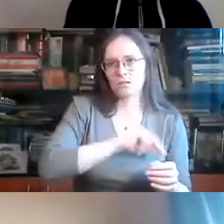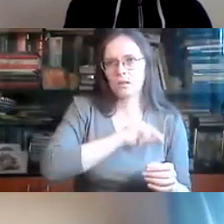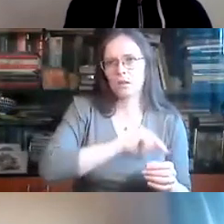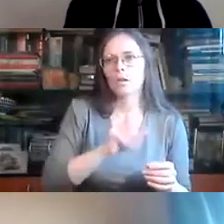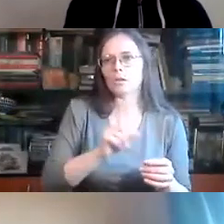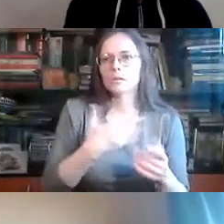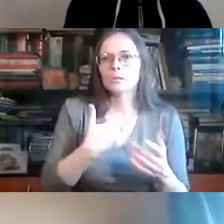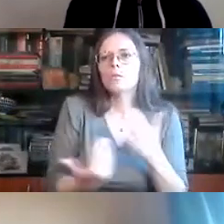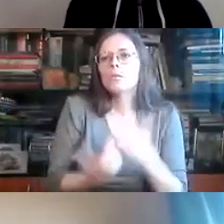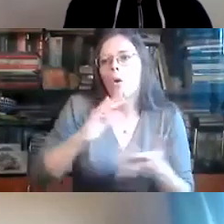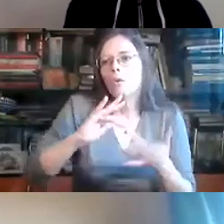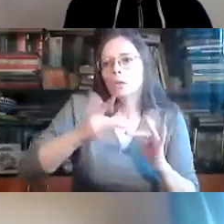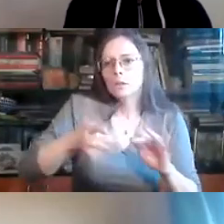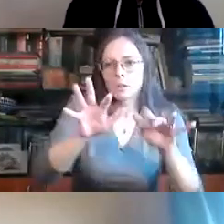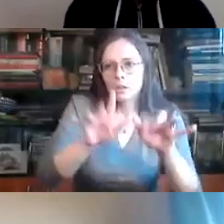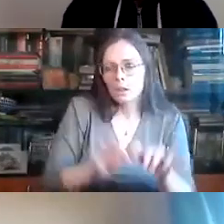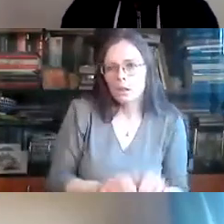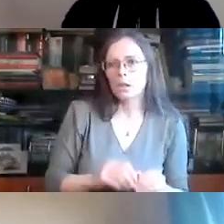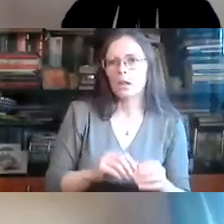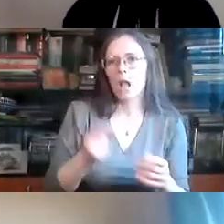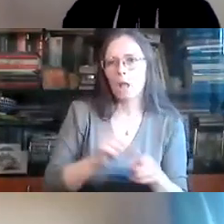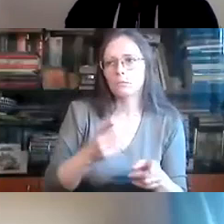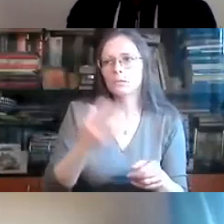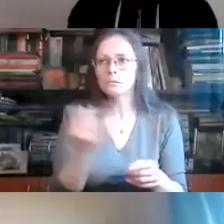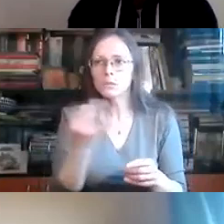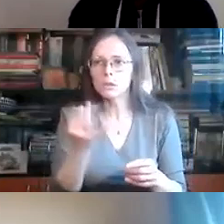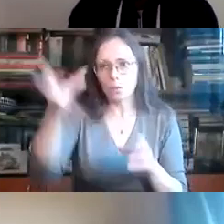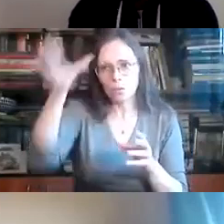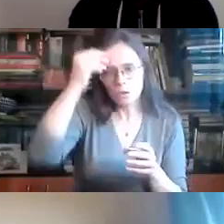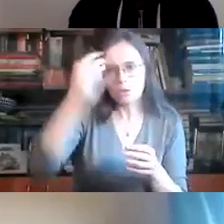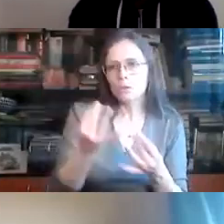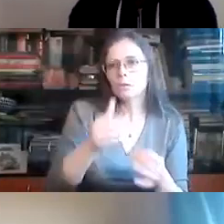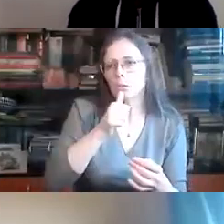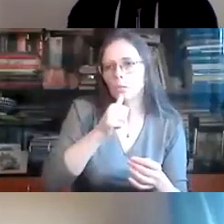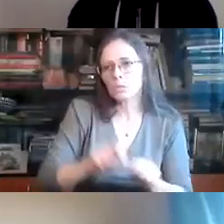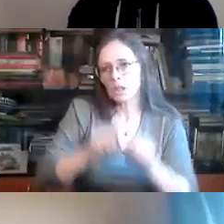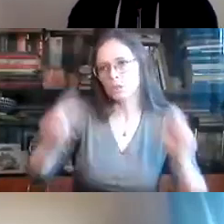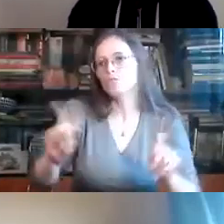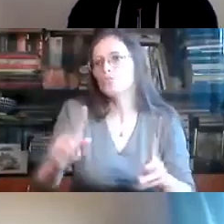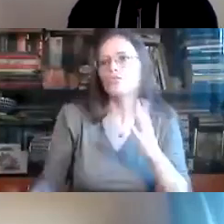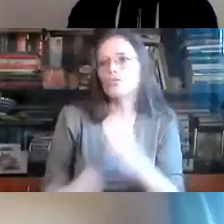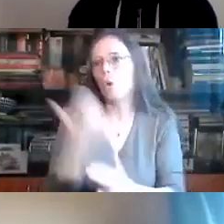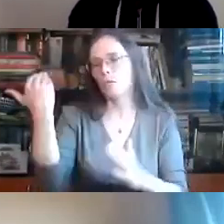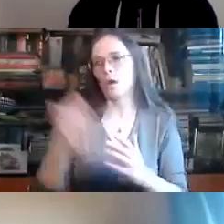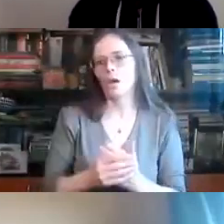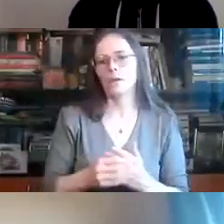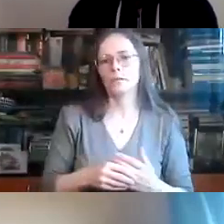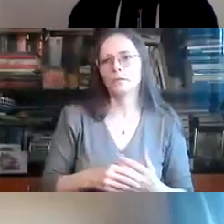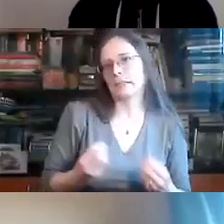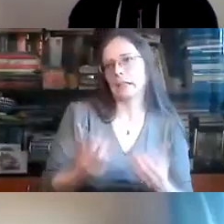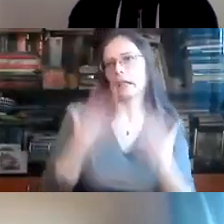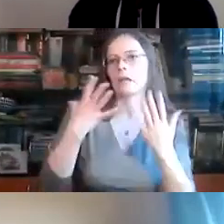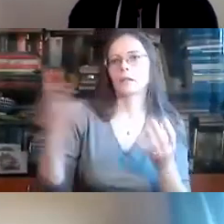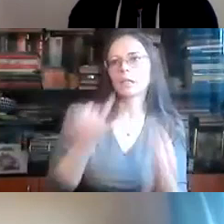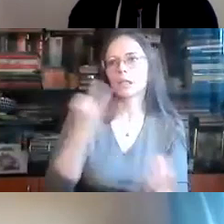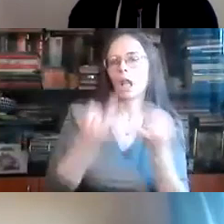ярче, доступнее, интересней. И вот именно вот такой притягательный, современный,